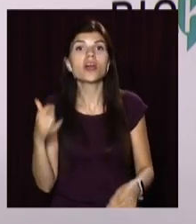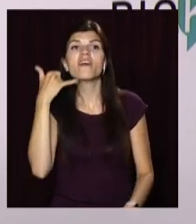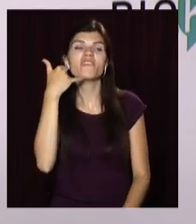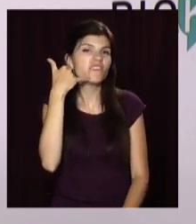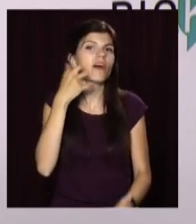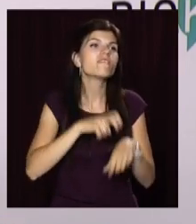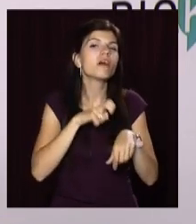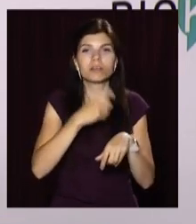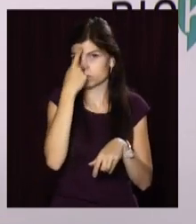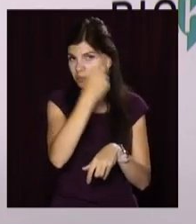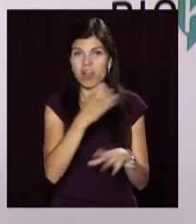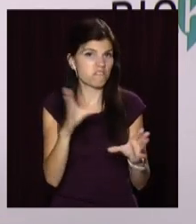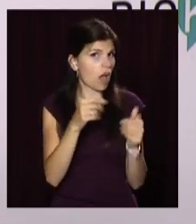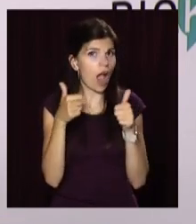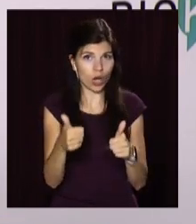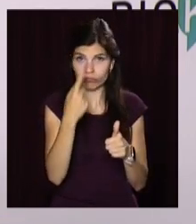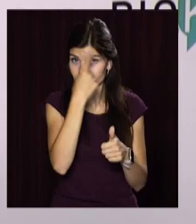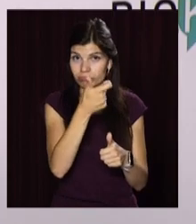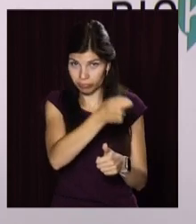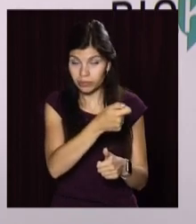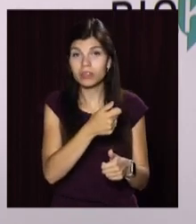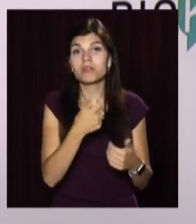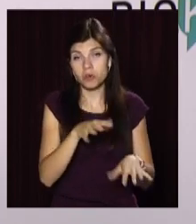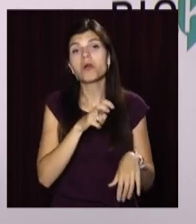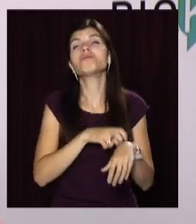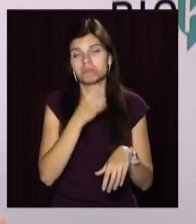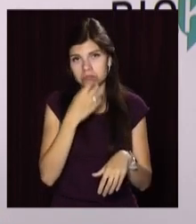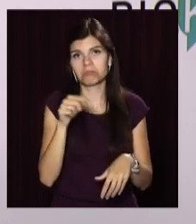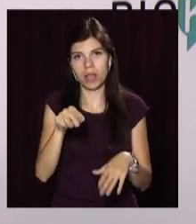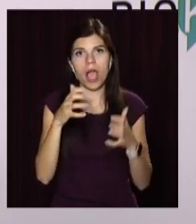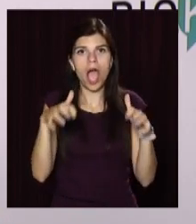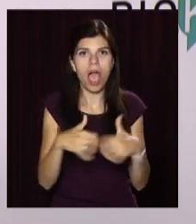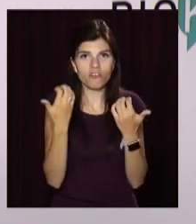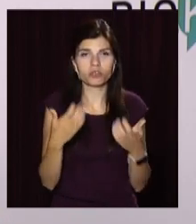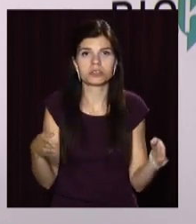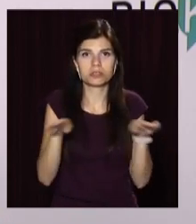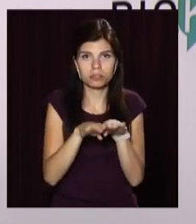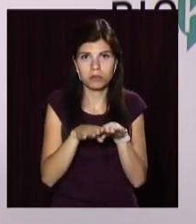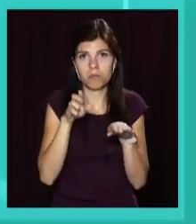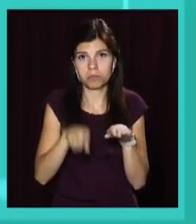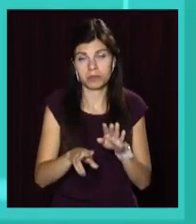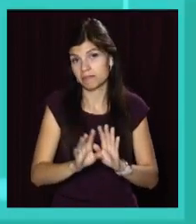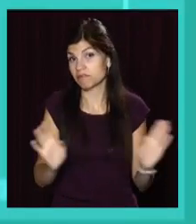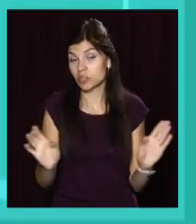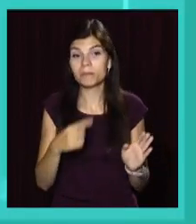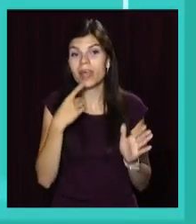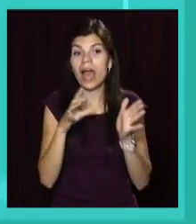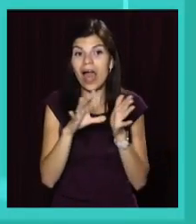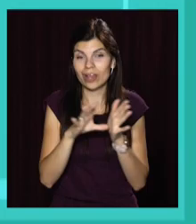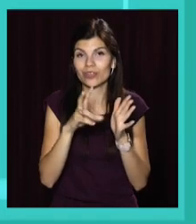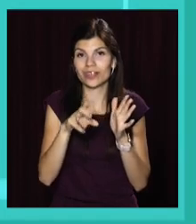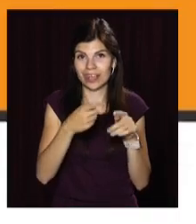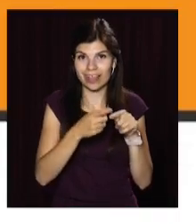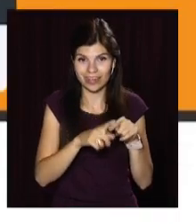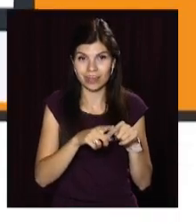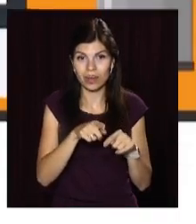зателефонував лікарю, все добре, і автоматично закривається цей період непрацездатності. Електронний листок